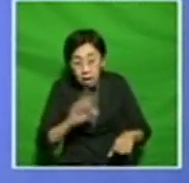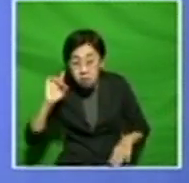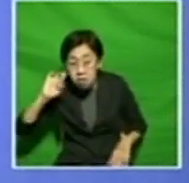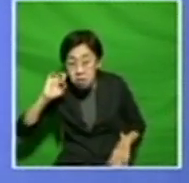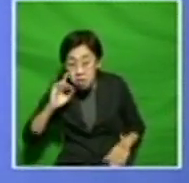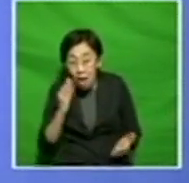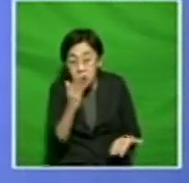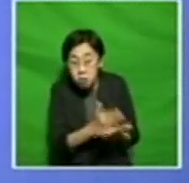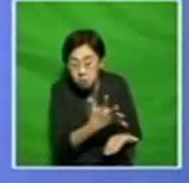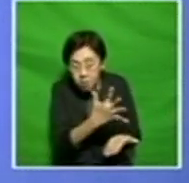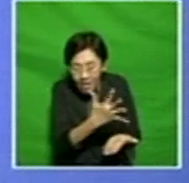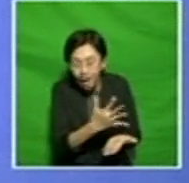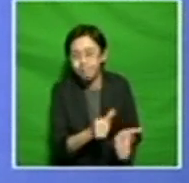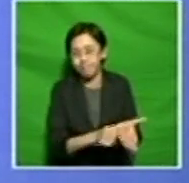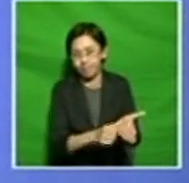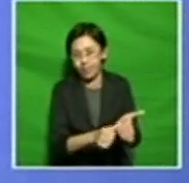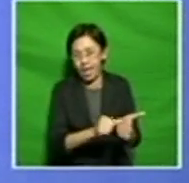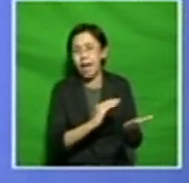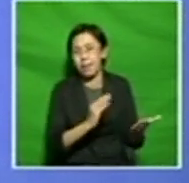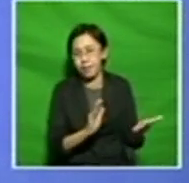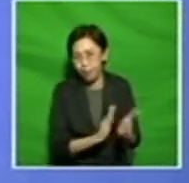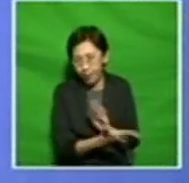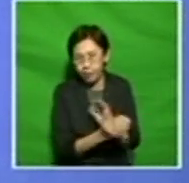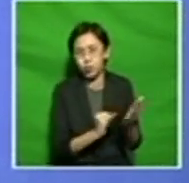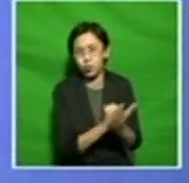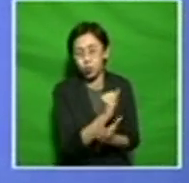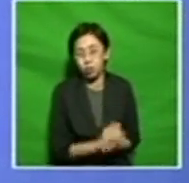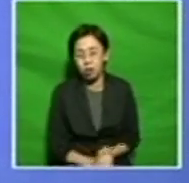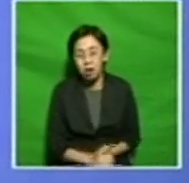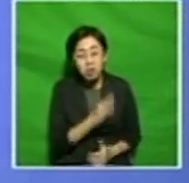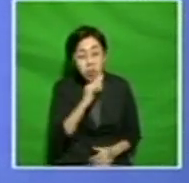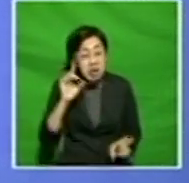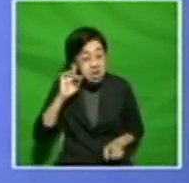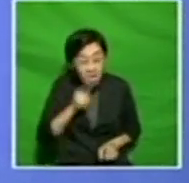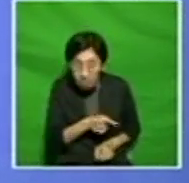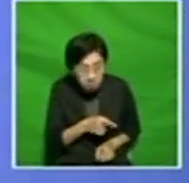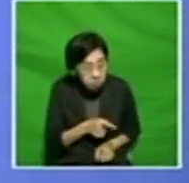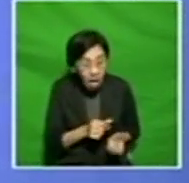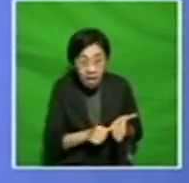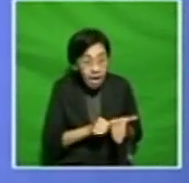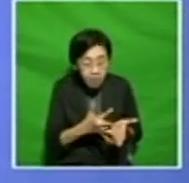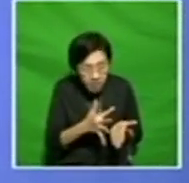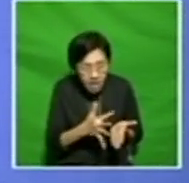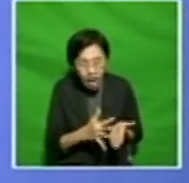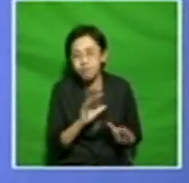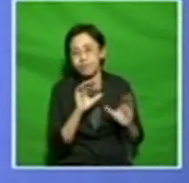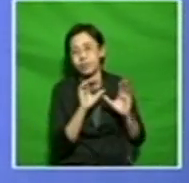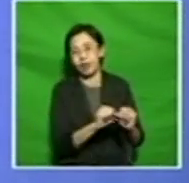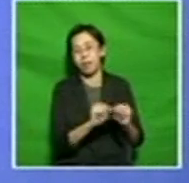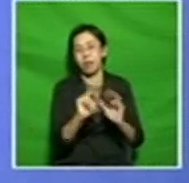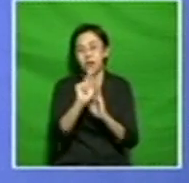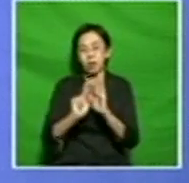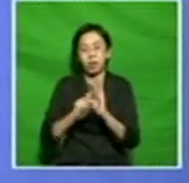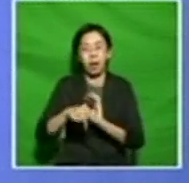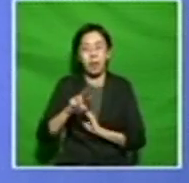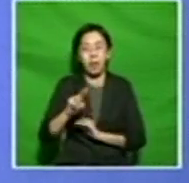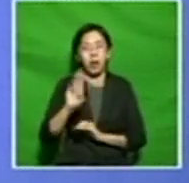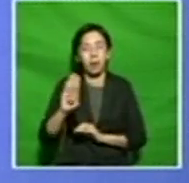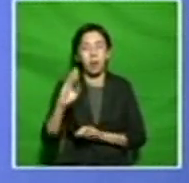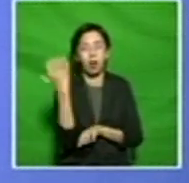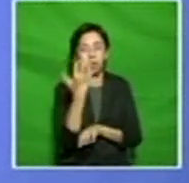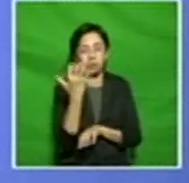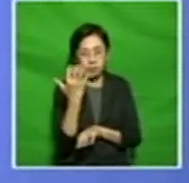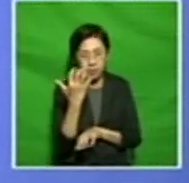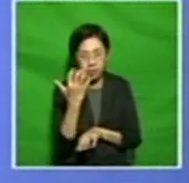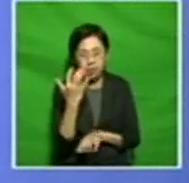ขอให้แก้เสียให้มันถูกแล้วถ้ามันหนักรุนแรงเราก็จะดำเนินคดีโดยใช้พรบคอมพิวเตอร์ห